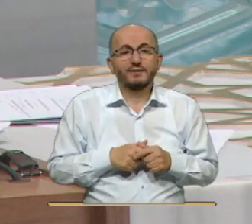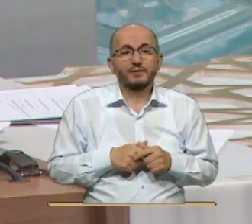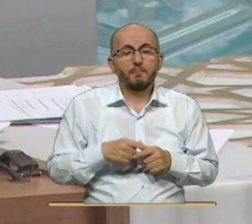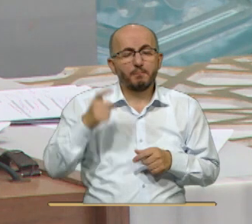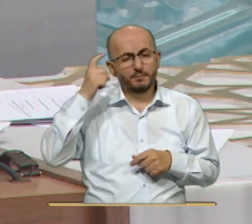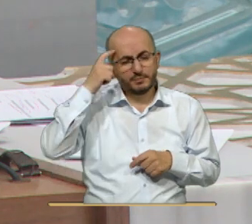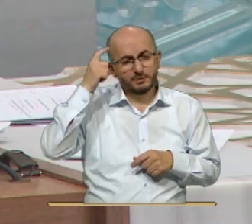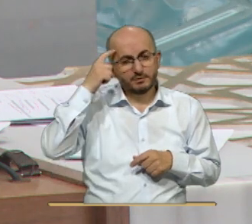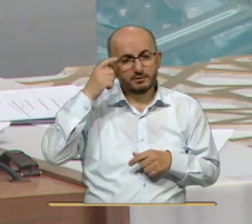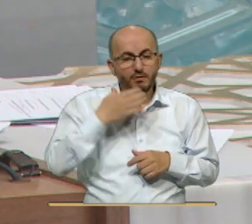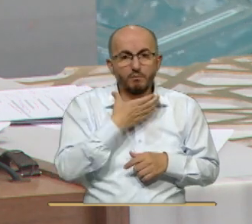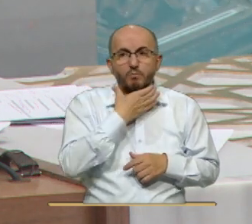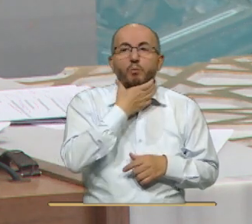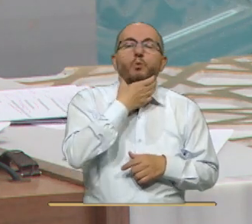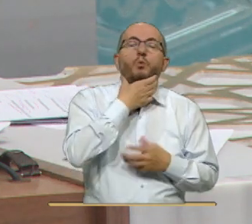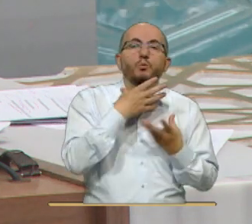bilgiye boğulduk.